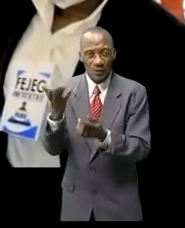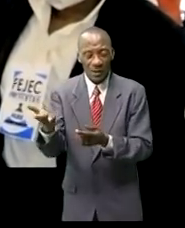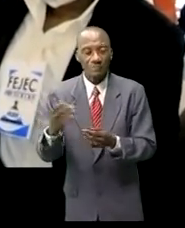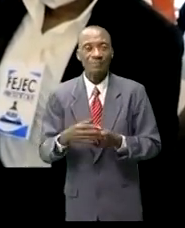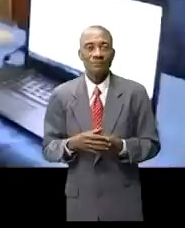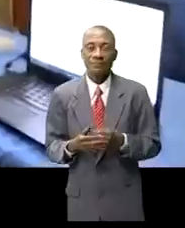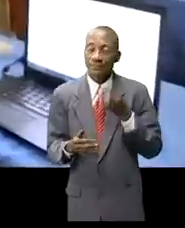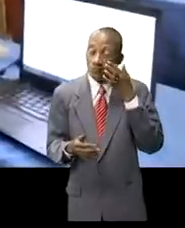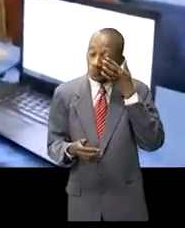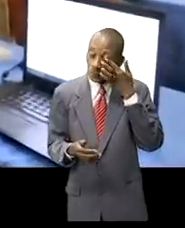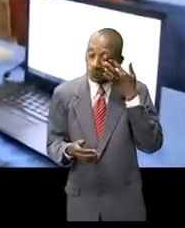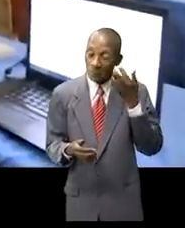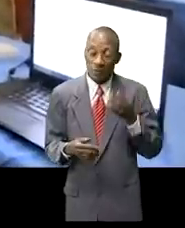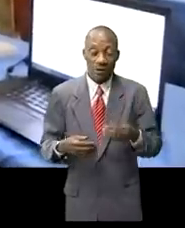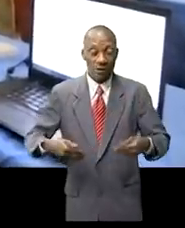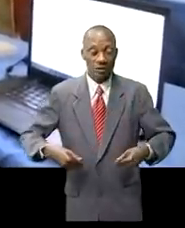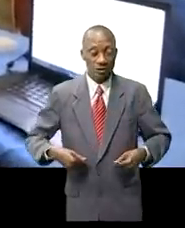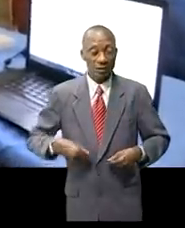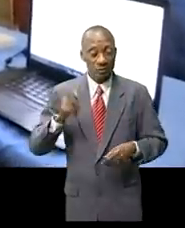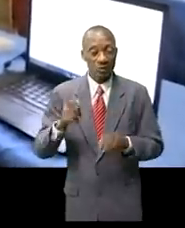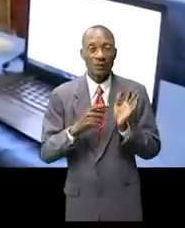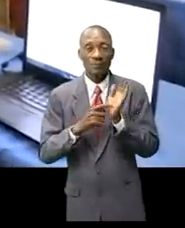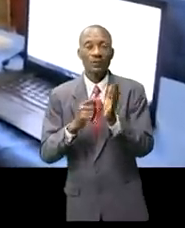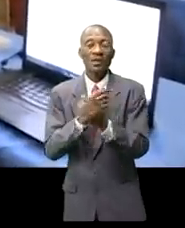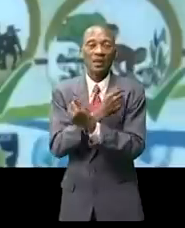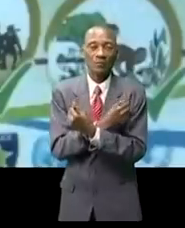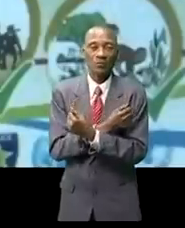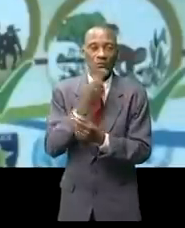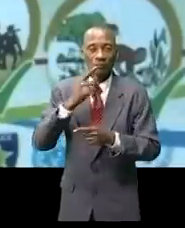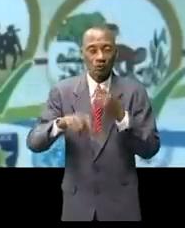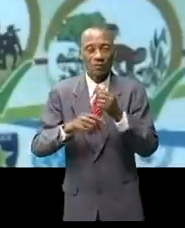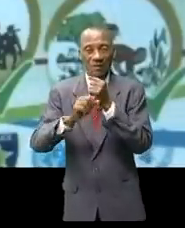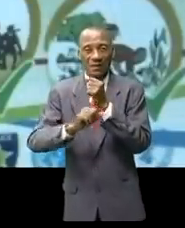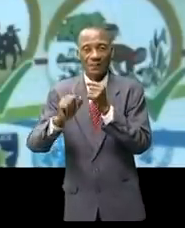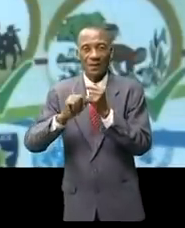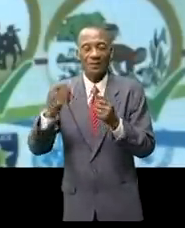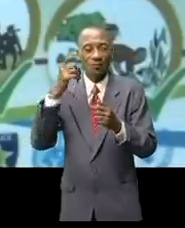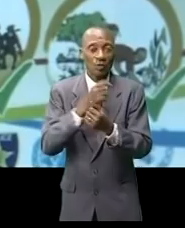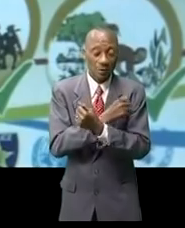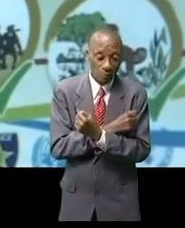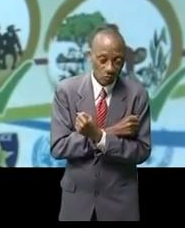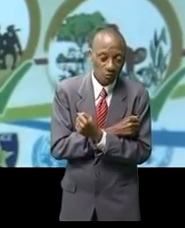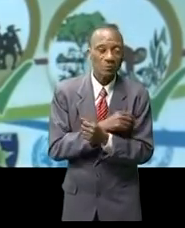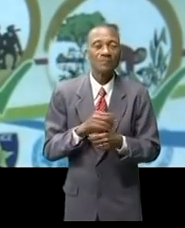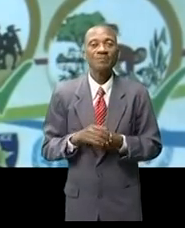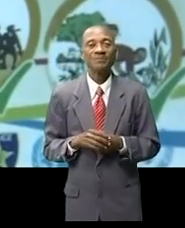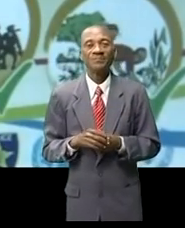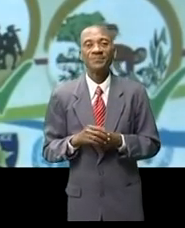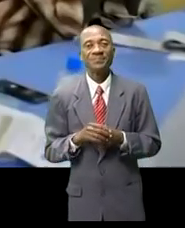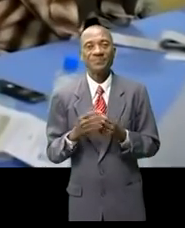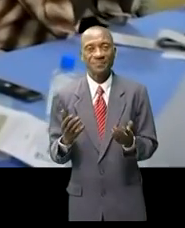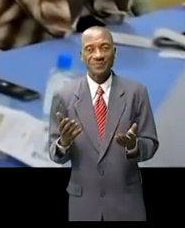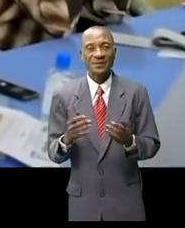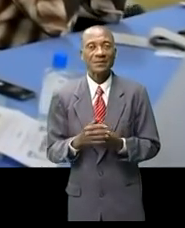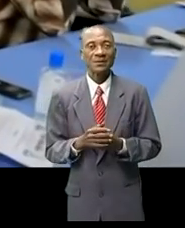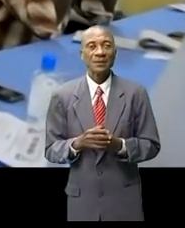de patriotisme, ont lancé la campagne de sensibilisation intitulée Achasila Chukua Djembe. Elle consiste d'amener